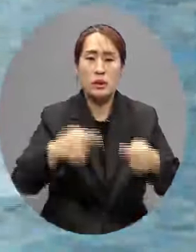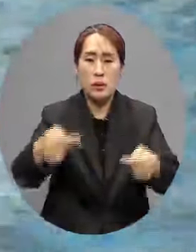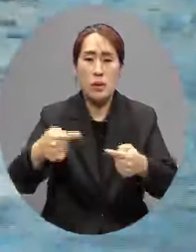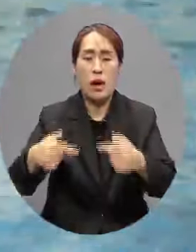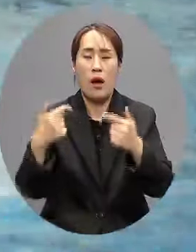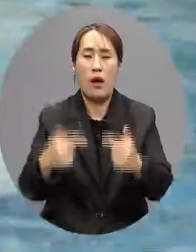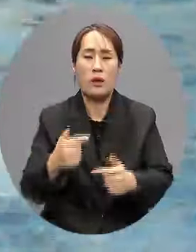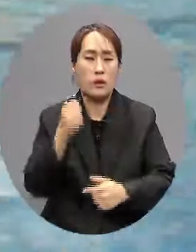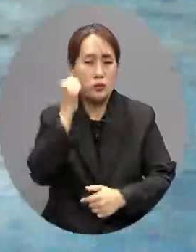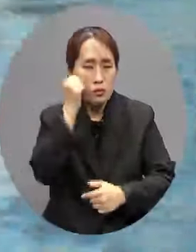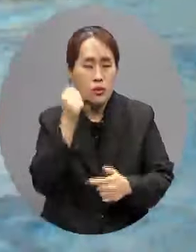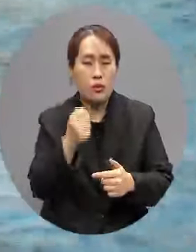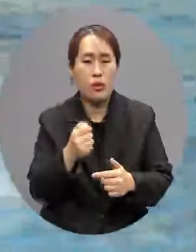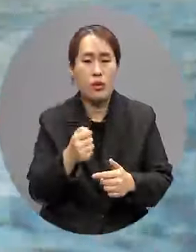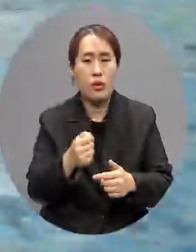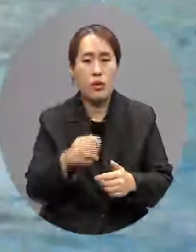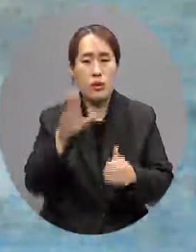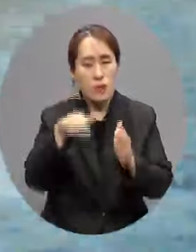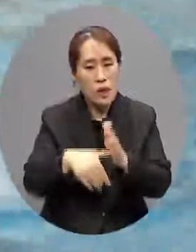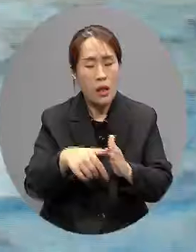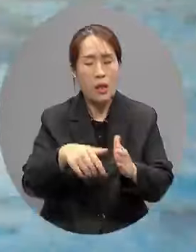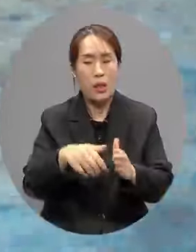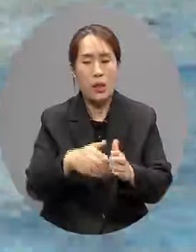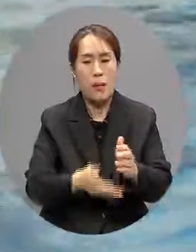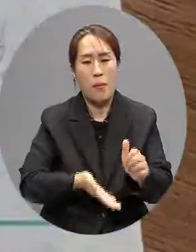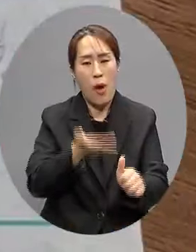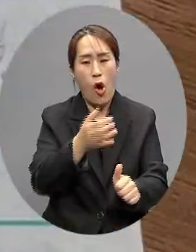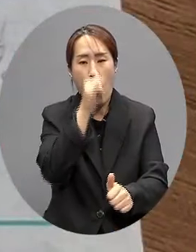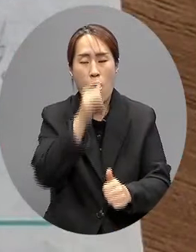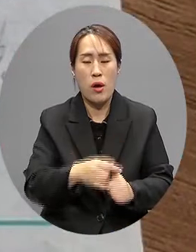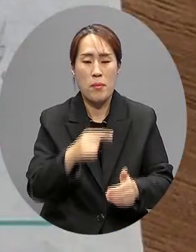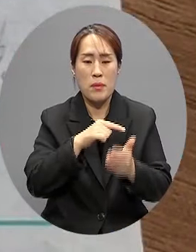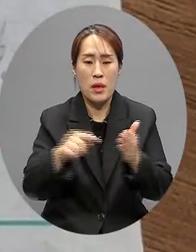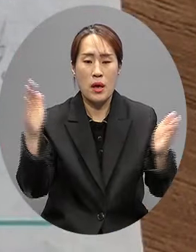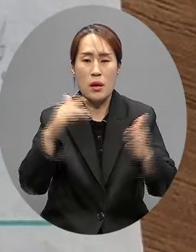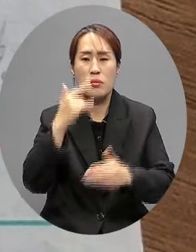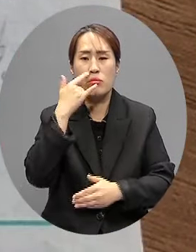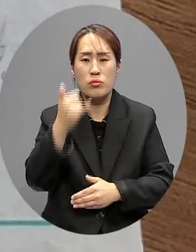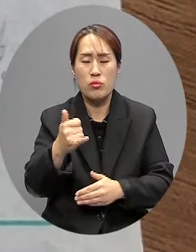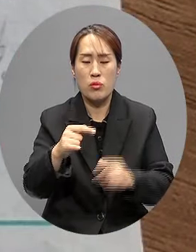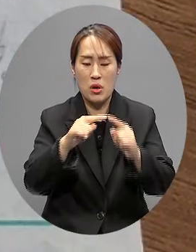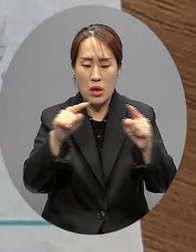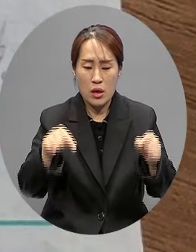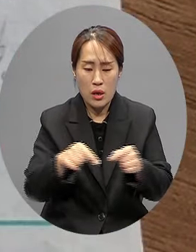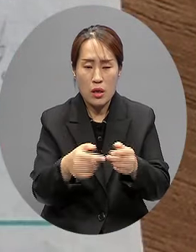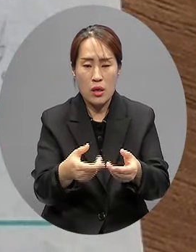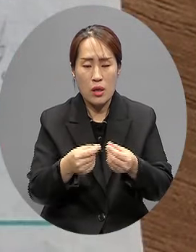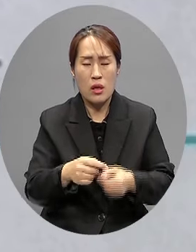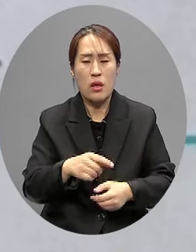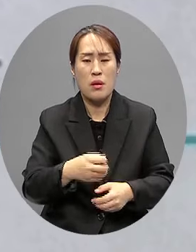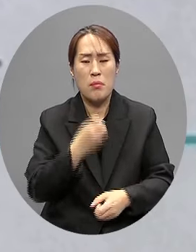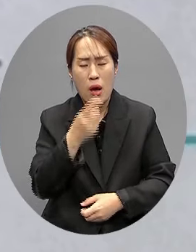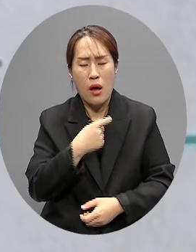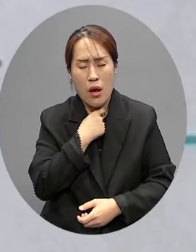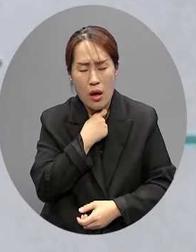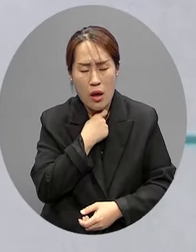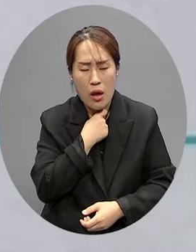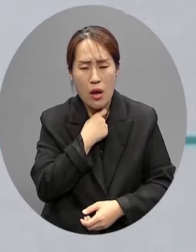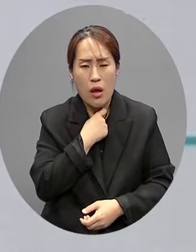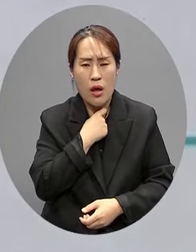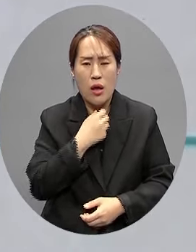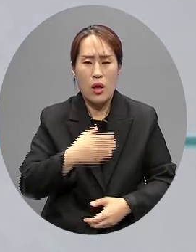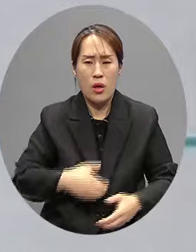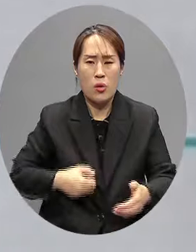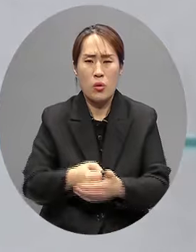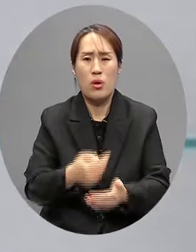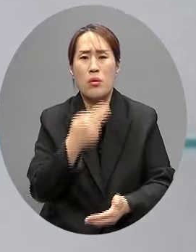때마다 숙소에서 성폭력이 반복됐다고 말했습니다 학생이 부모에게 건낸 쪽지에는 계속 말하고 싶었지만 도저히 용기가